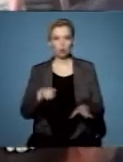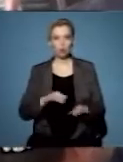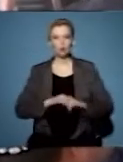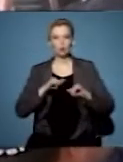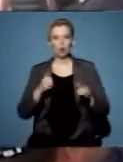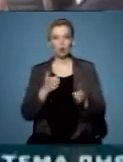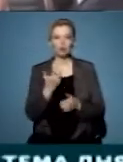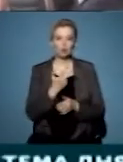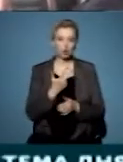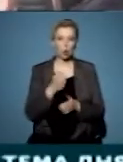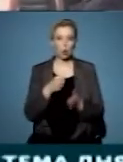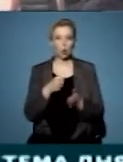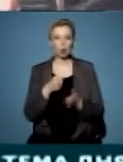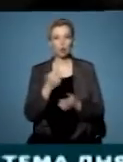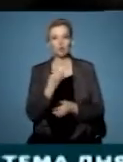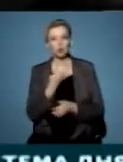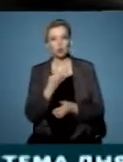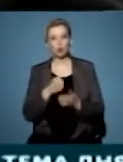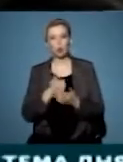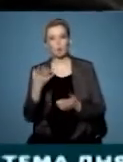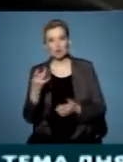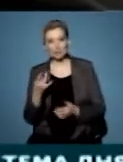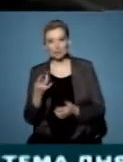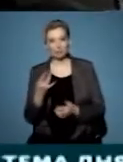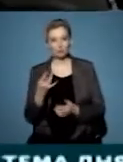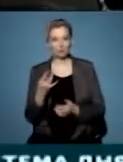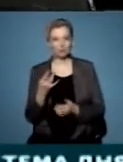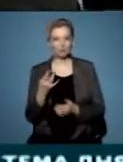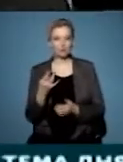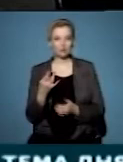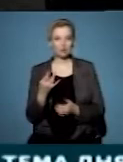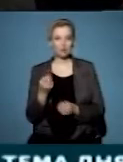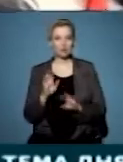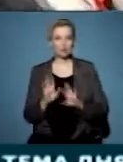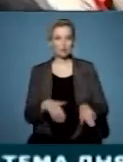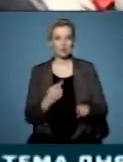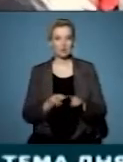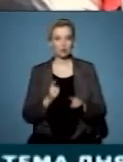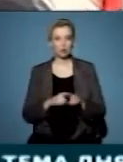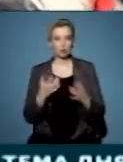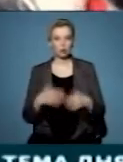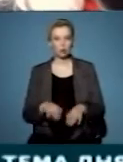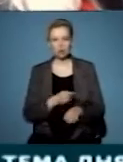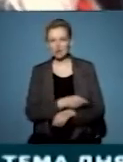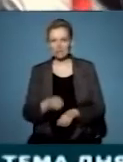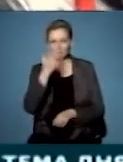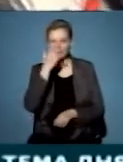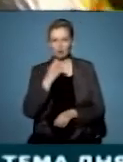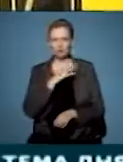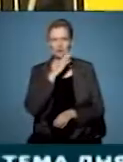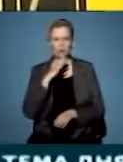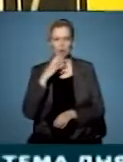зростання від 4 до 5 гривень. І після цього вже ціле літо на